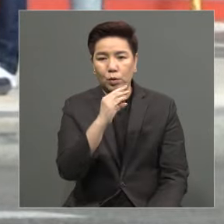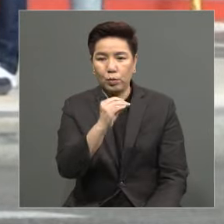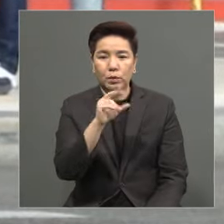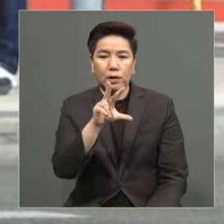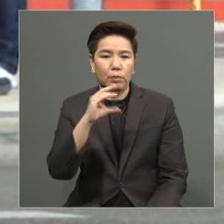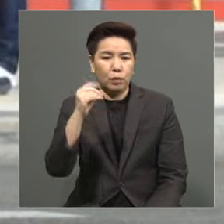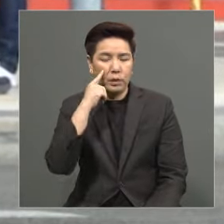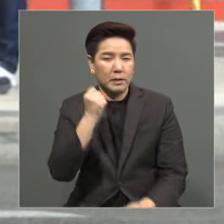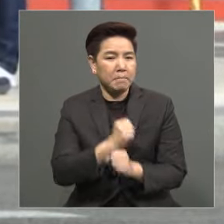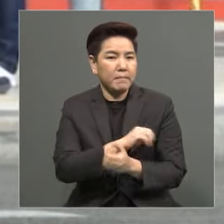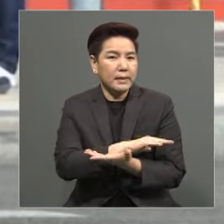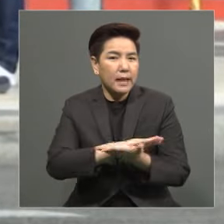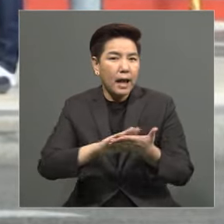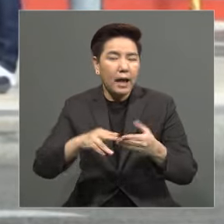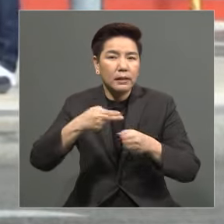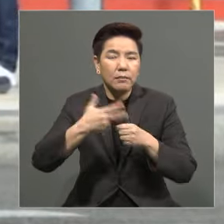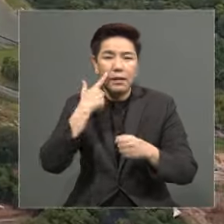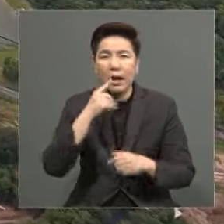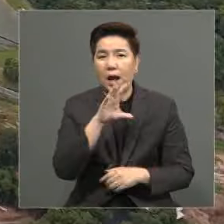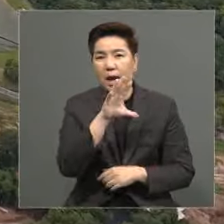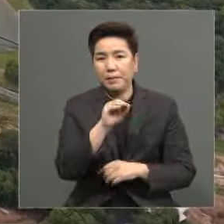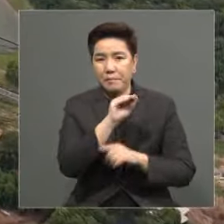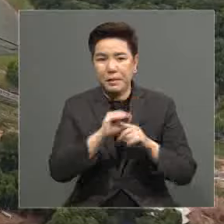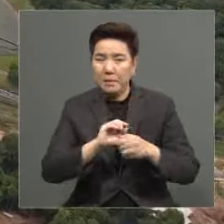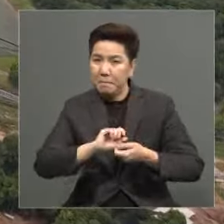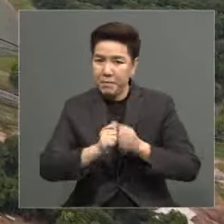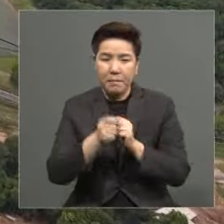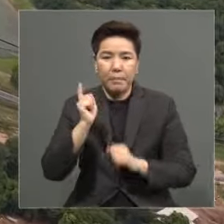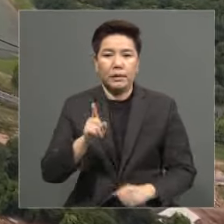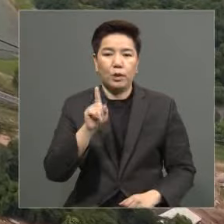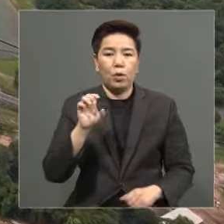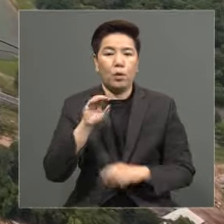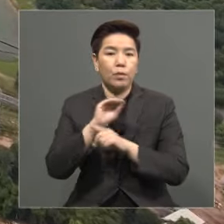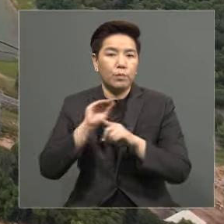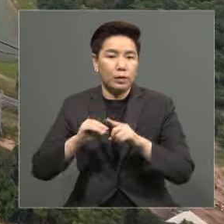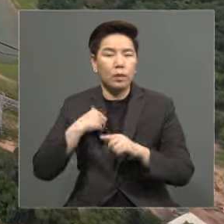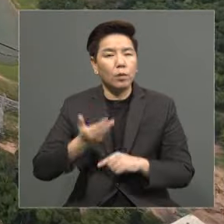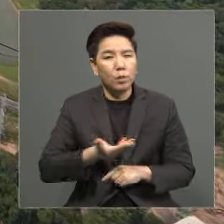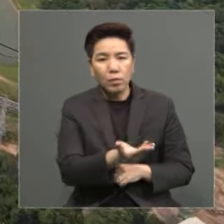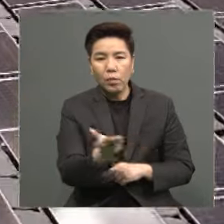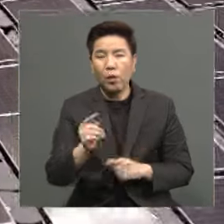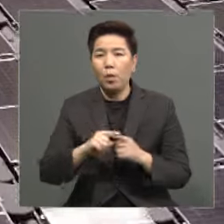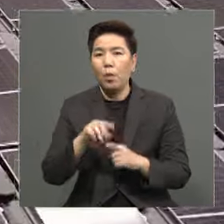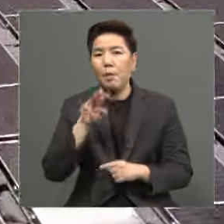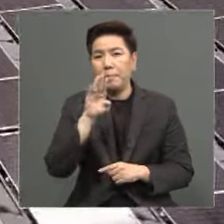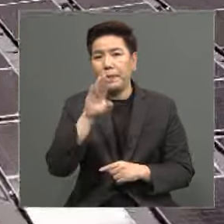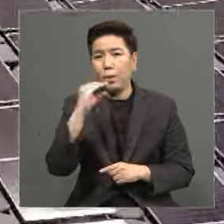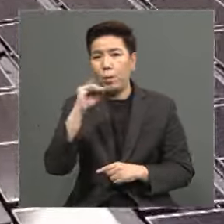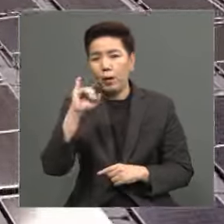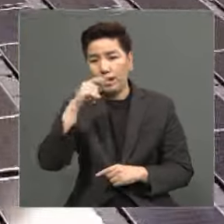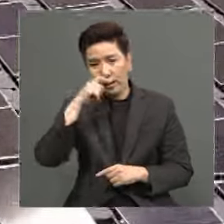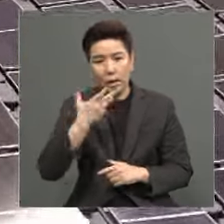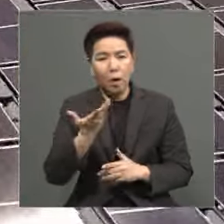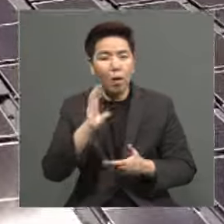หน้าการใช้พลังงานสะอาดเพิ่มขึ้นจาก 50%กลายเป็น 100%และขอความร่วมมือจาก boiของไทย